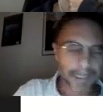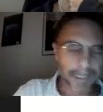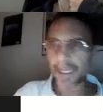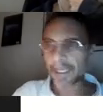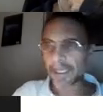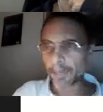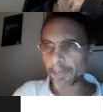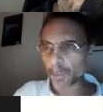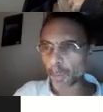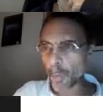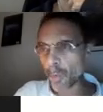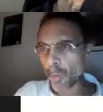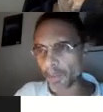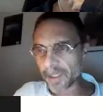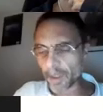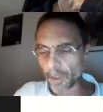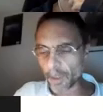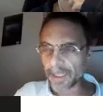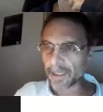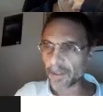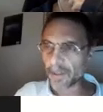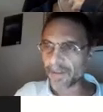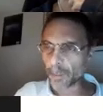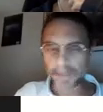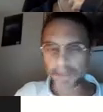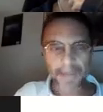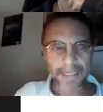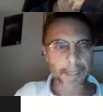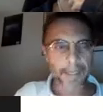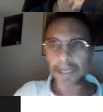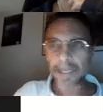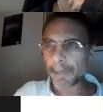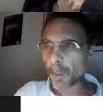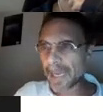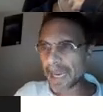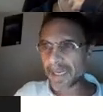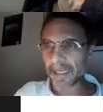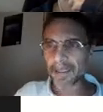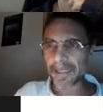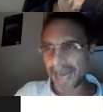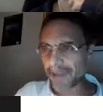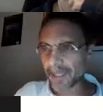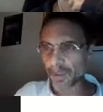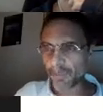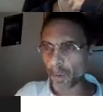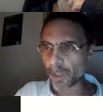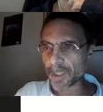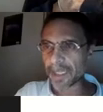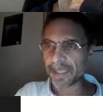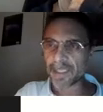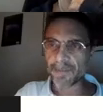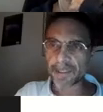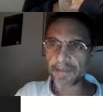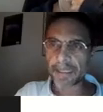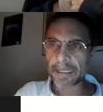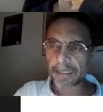negativi sulla popolazione. Abbiamo una lista molto lunga, quindi non mi vado rapidamente, dei problemi gravi che si sono registrati in maniera